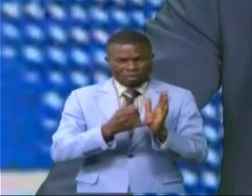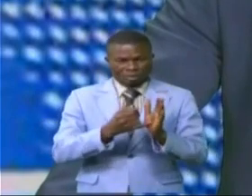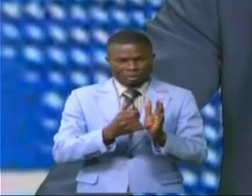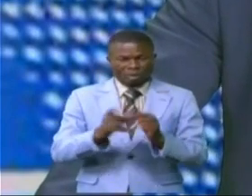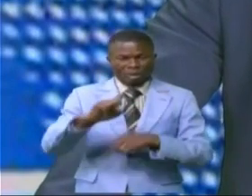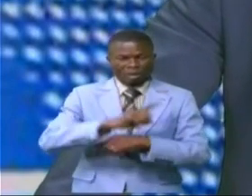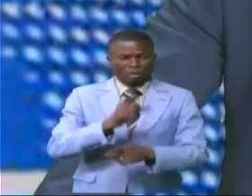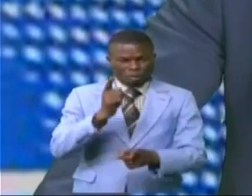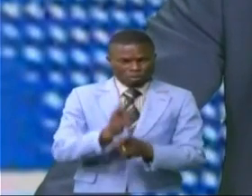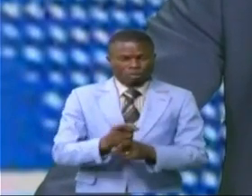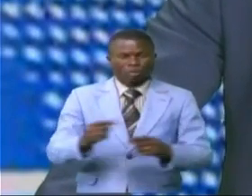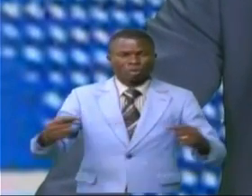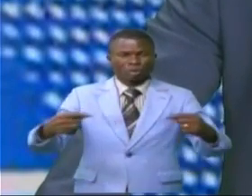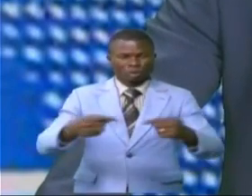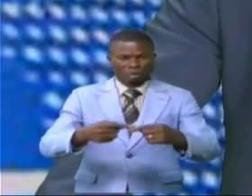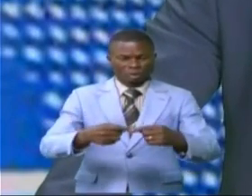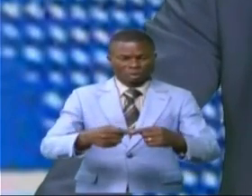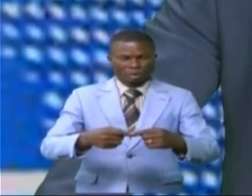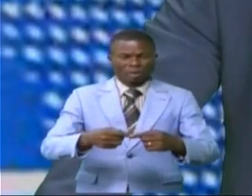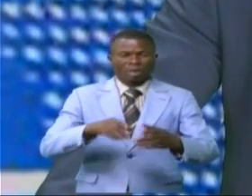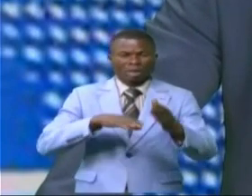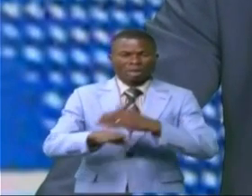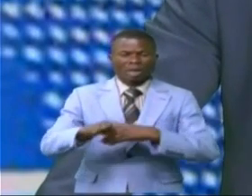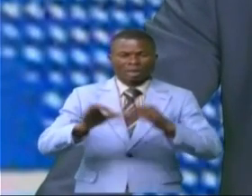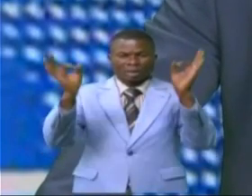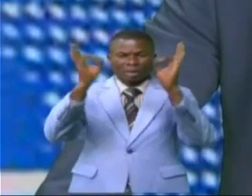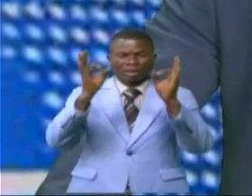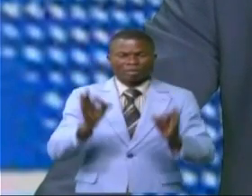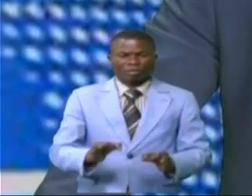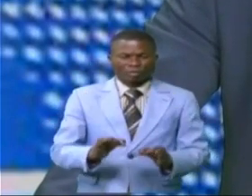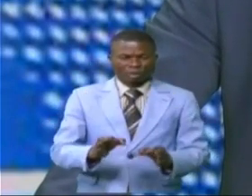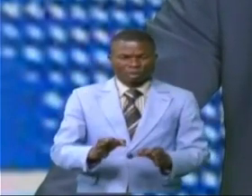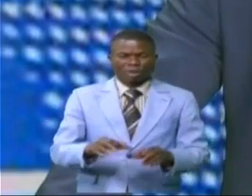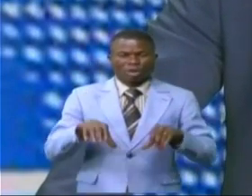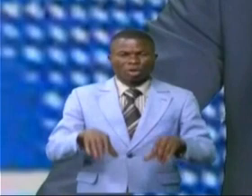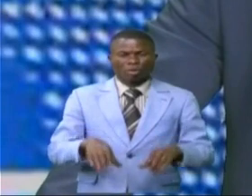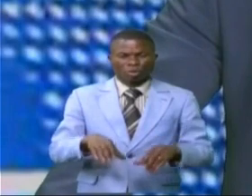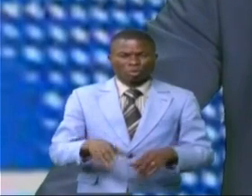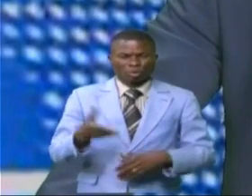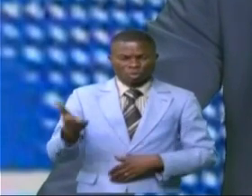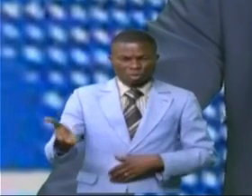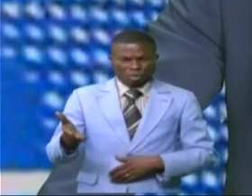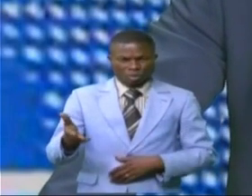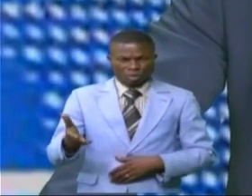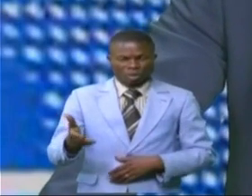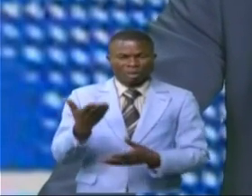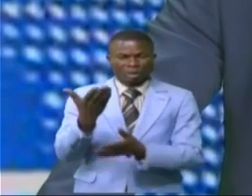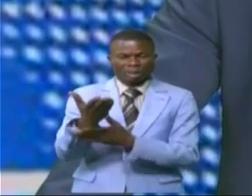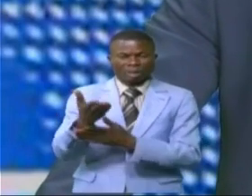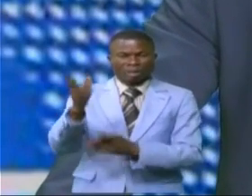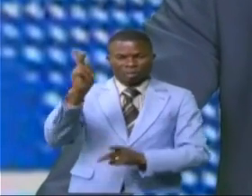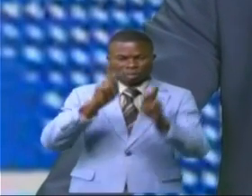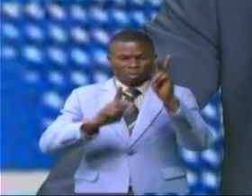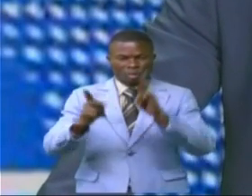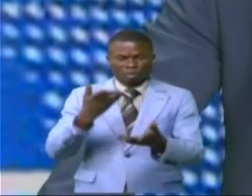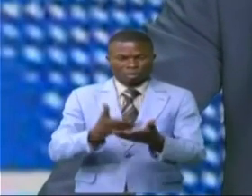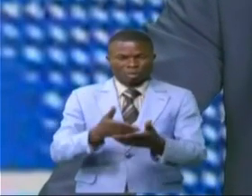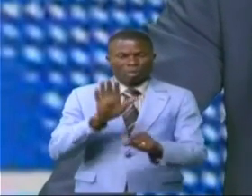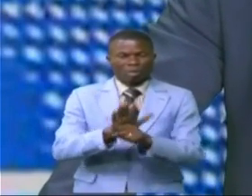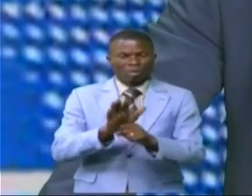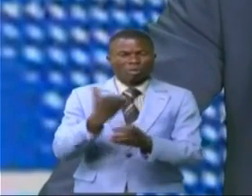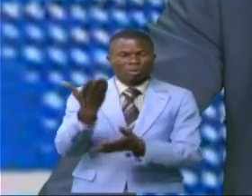jour J, vous pouvez venir à la FECOFA, au siège même de la fédération, et il y aura expressément sur demande de la population, car il y a une forte